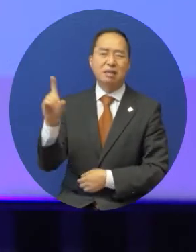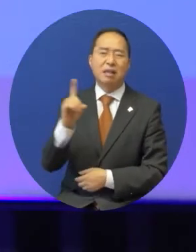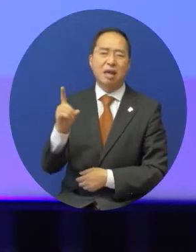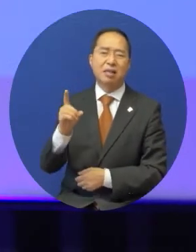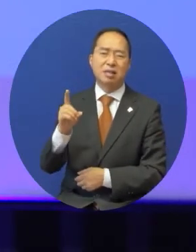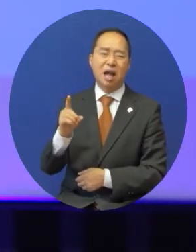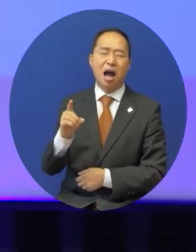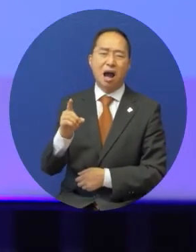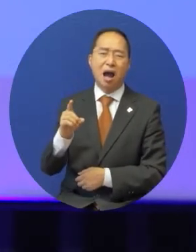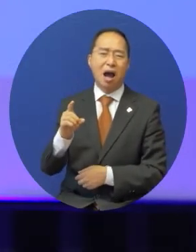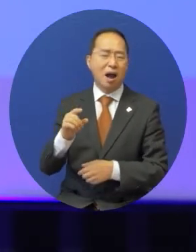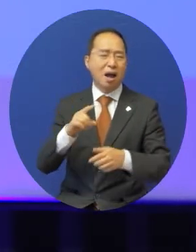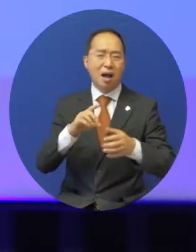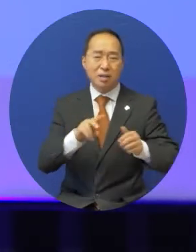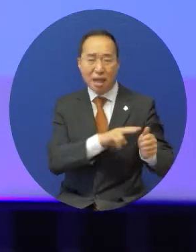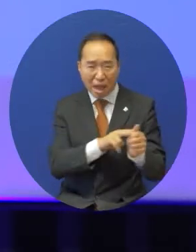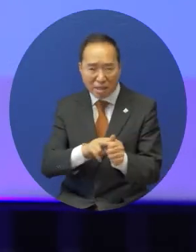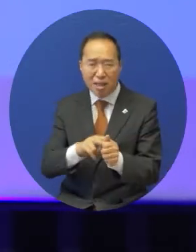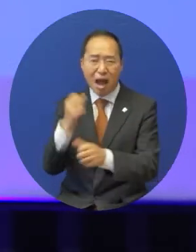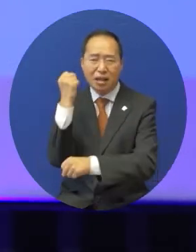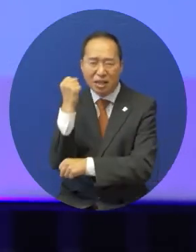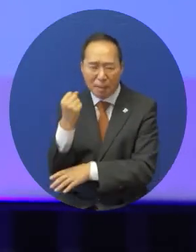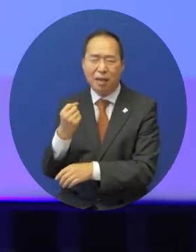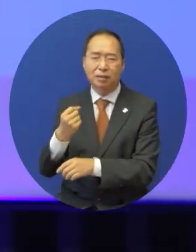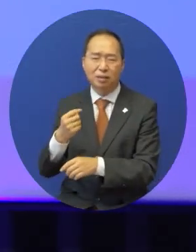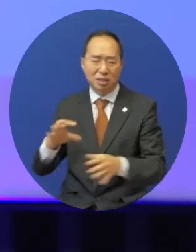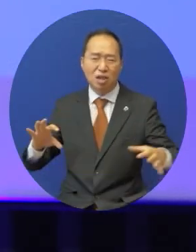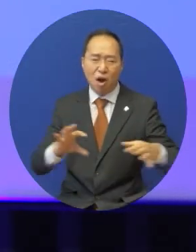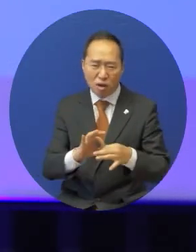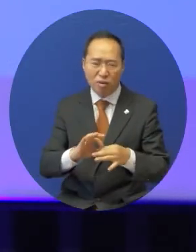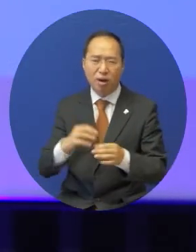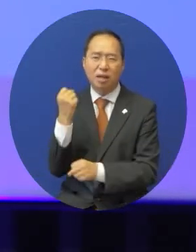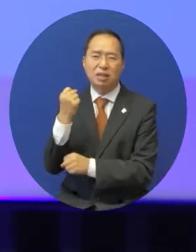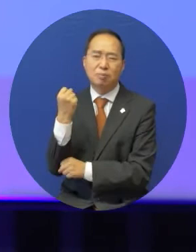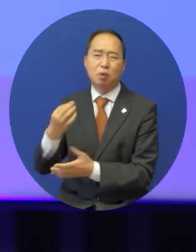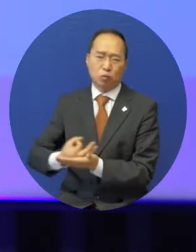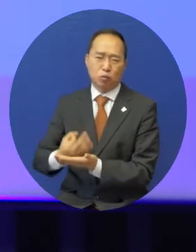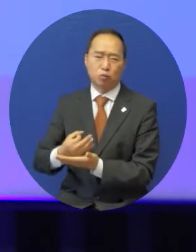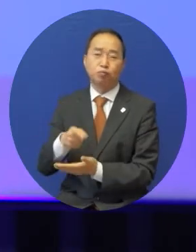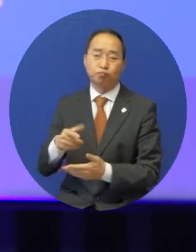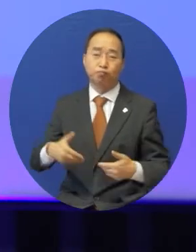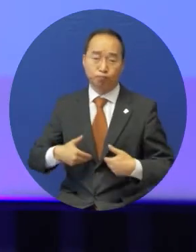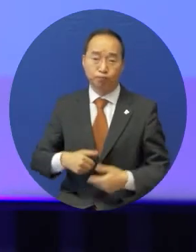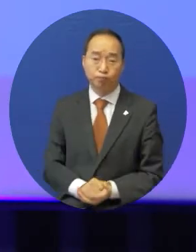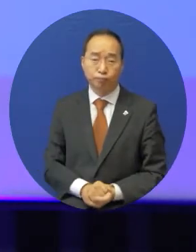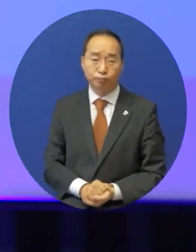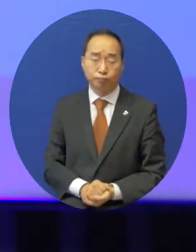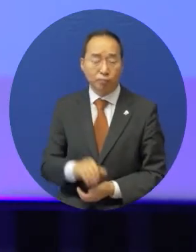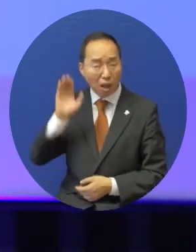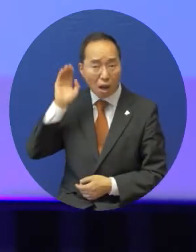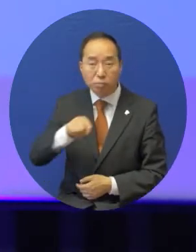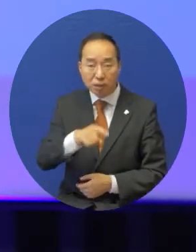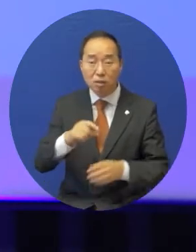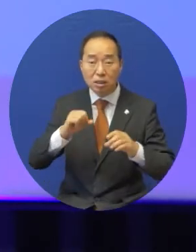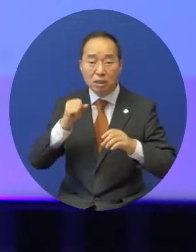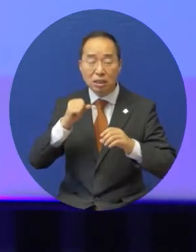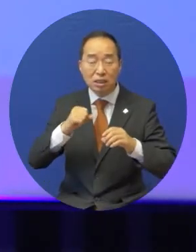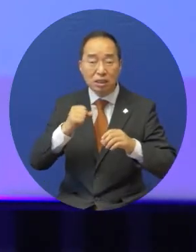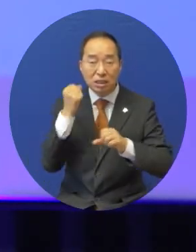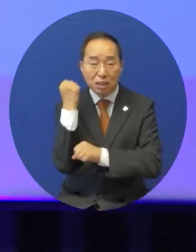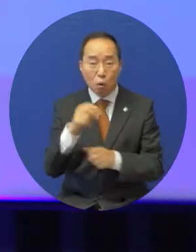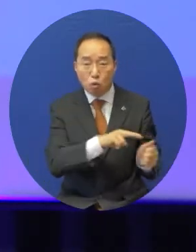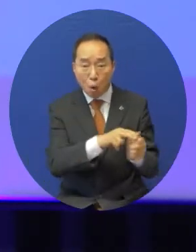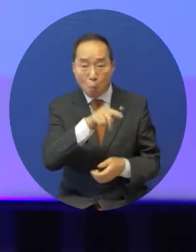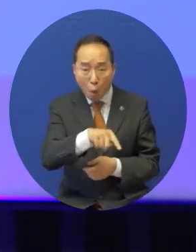데이터 기반 기본소득이 있어야 된다라고 생각을 합니다. 그리고 앞으로는 이런 데이터가